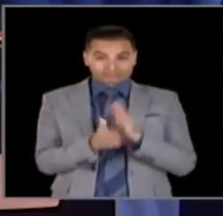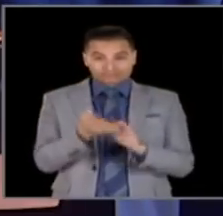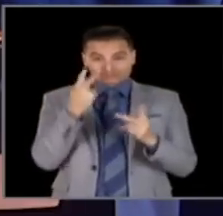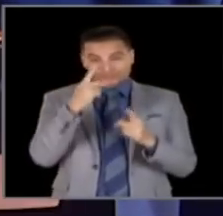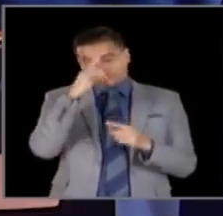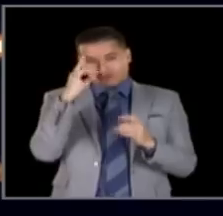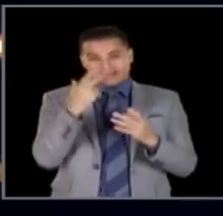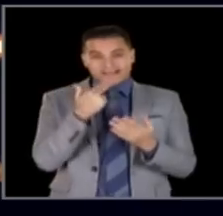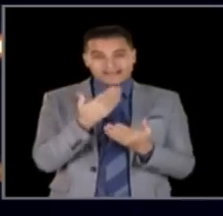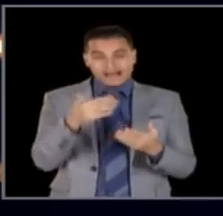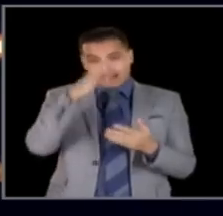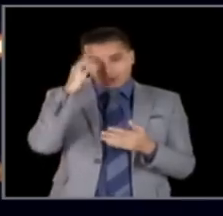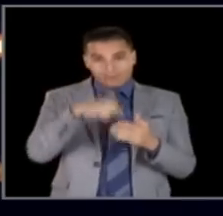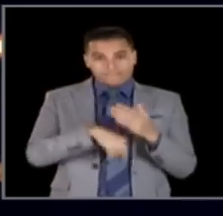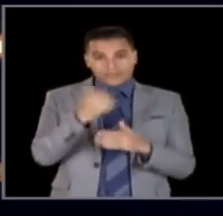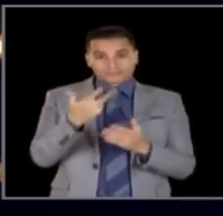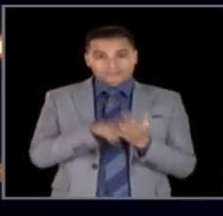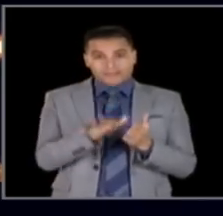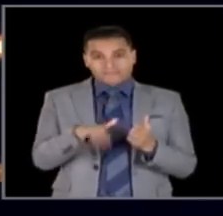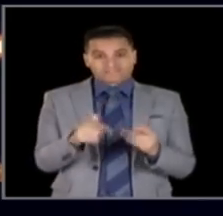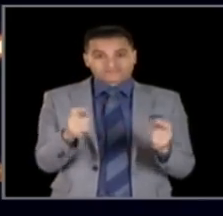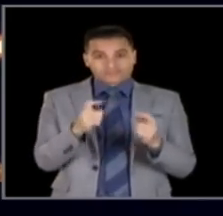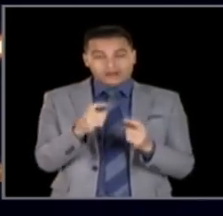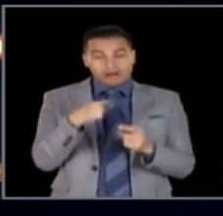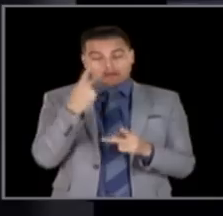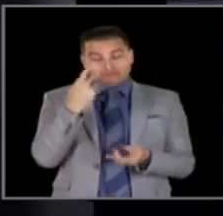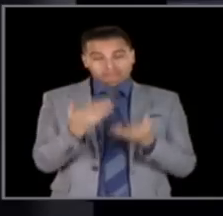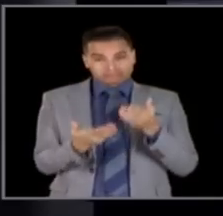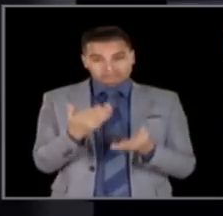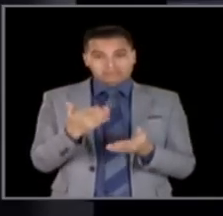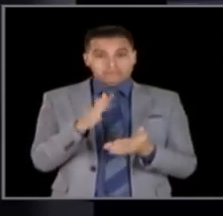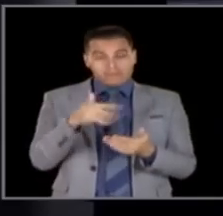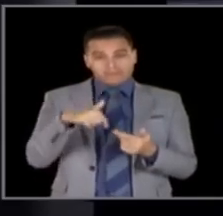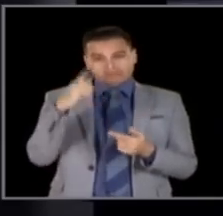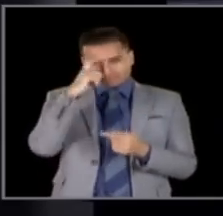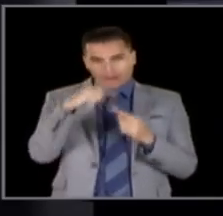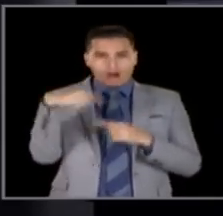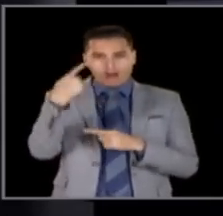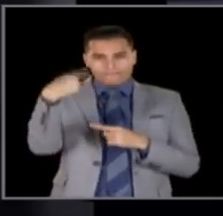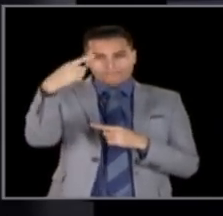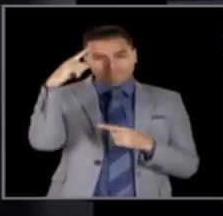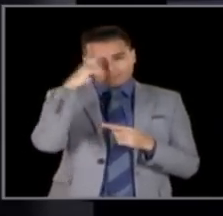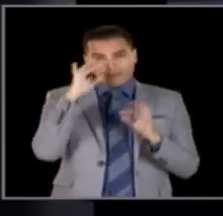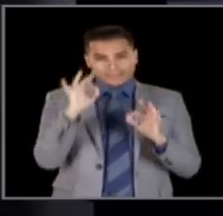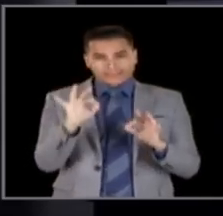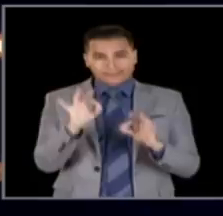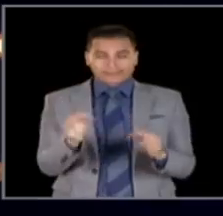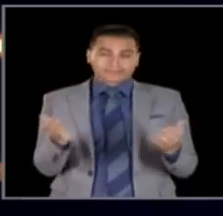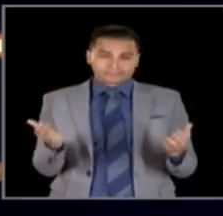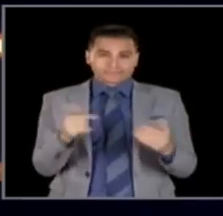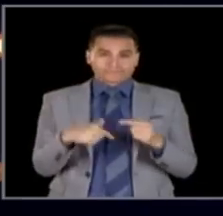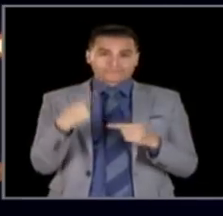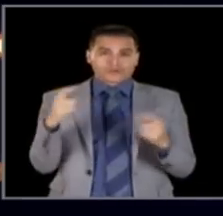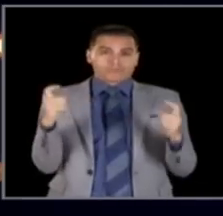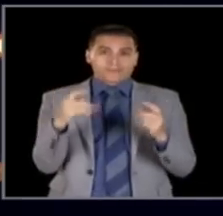ان شاء الله. لو ما كسبتوش الثلاث نقط بتوع ماتش النهارده اعتقد ان موقفكم هيبقى صعب جدا في